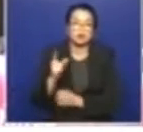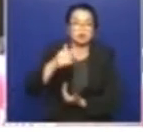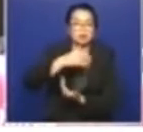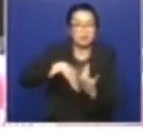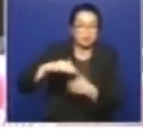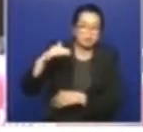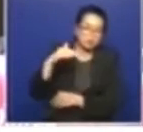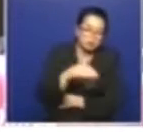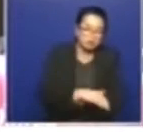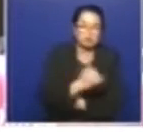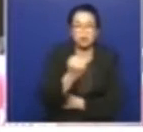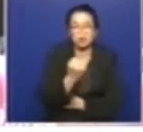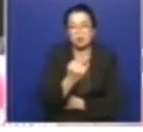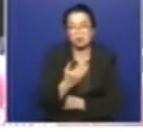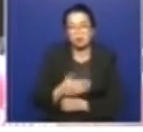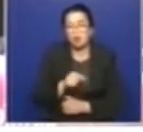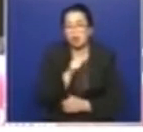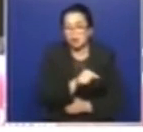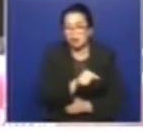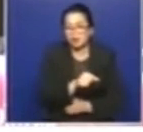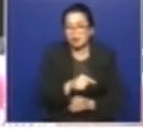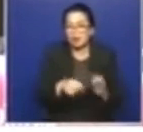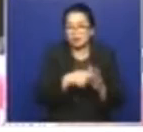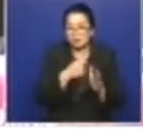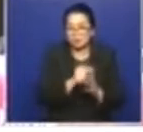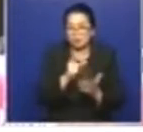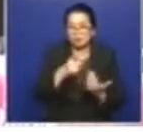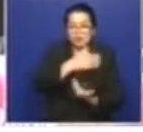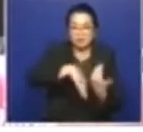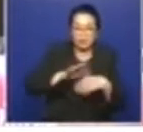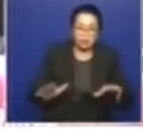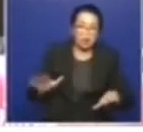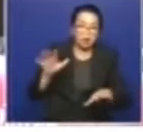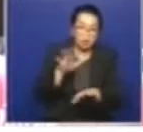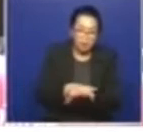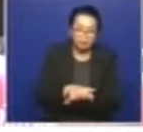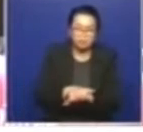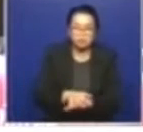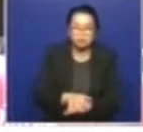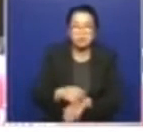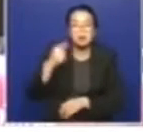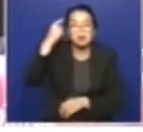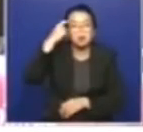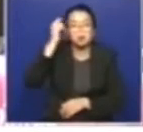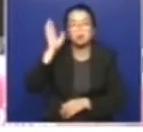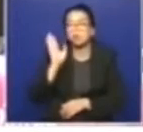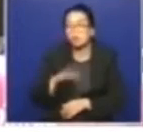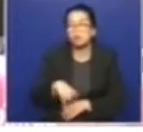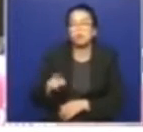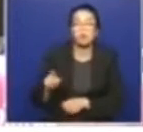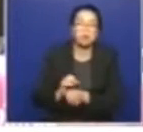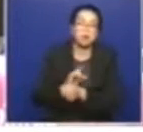คือปัจจัยตอนโควิดอะไรคือปัจจัยถ้าเอาไปทับซ้อนกันปั๊บท่านจะ หลงตัวเองหรือท่านจะเข้าใจตัวเองสับส